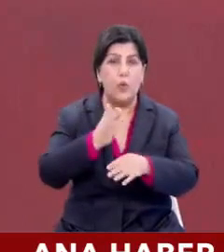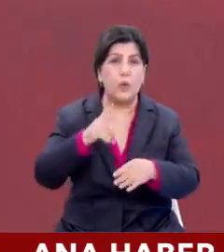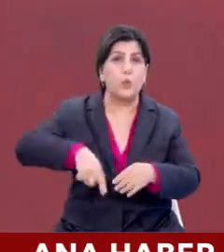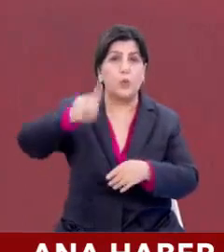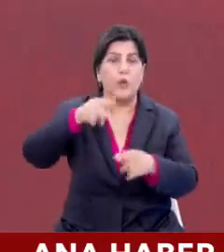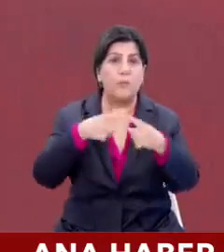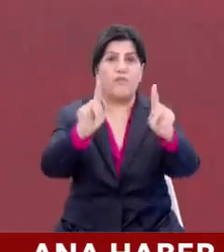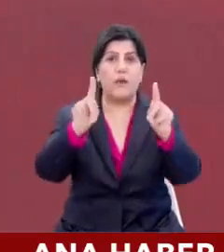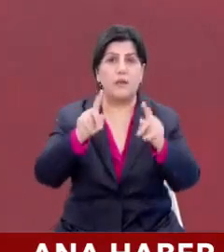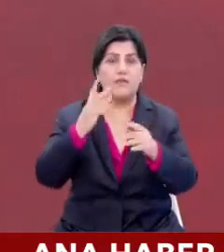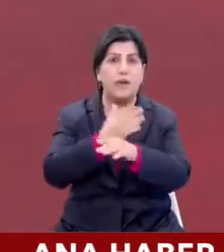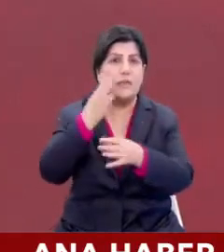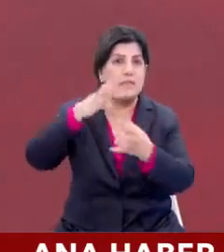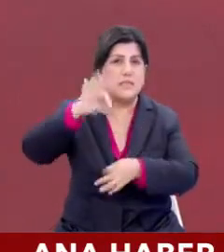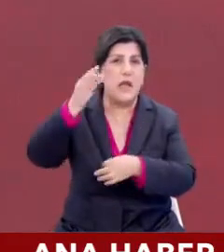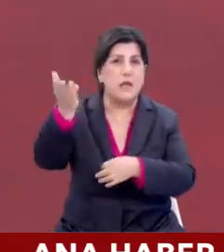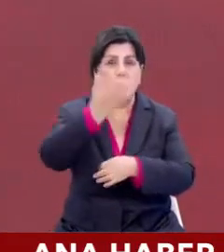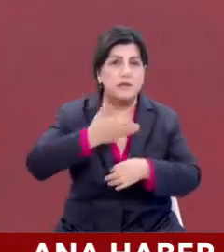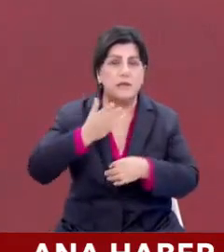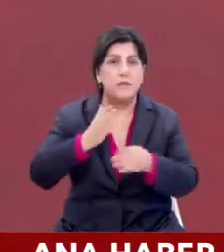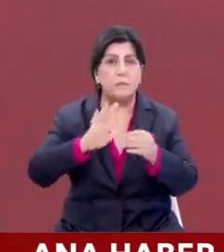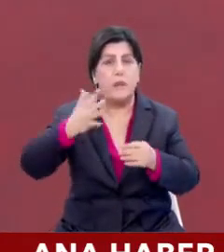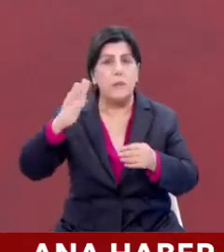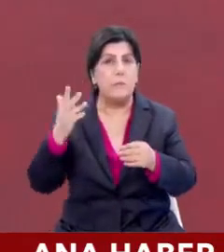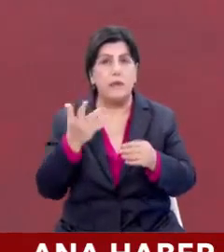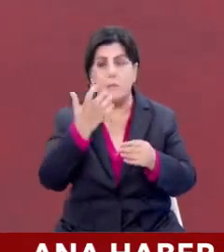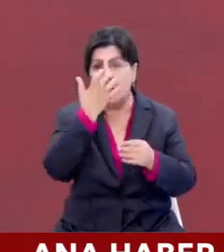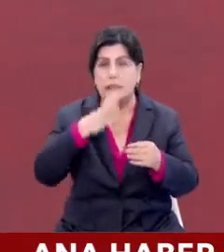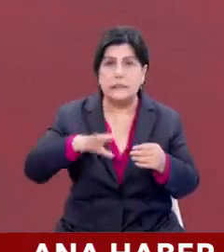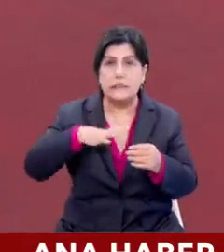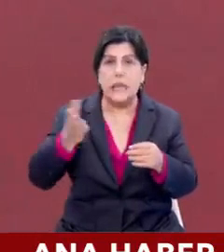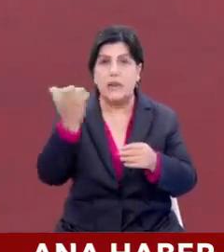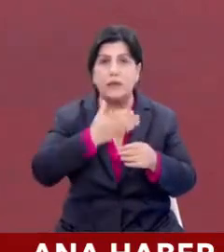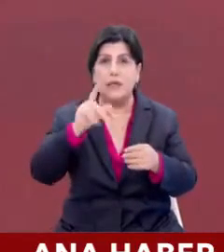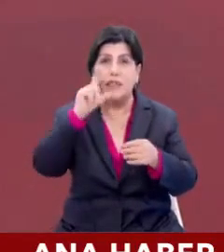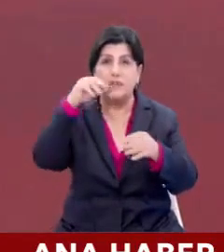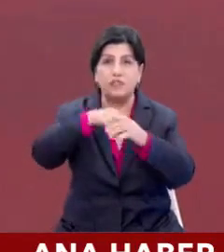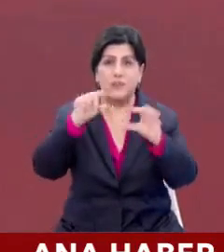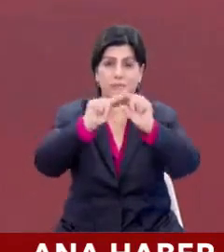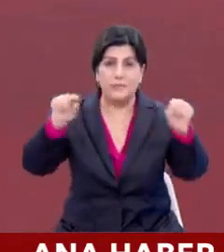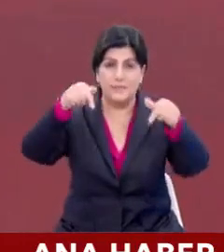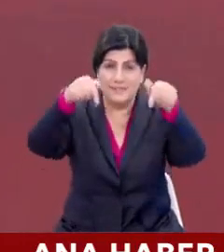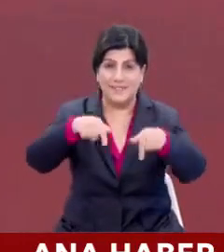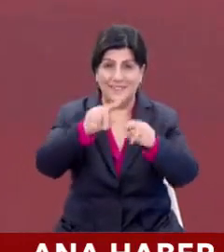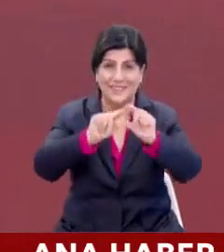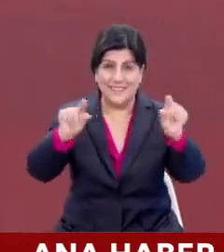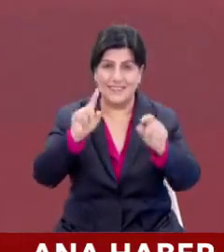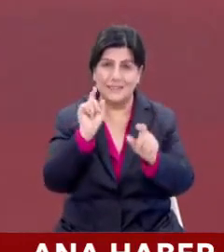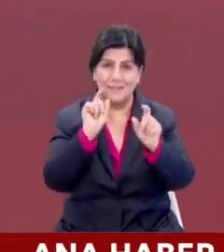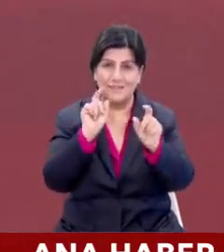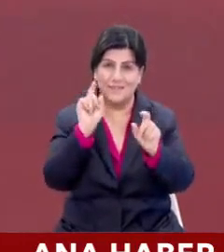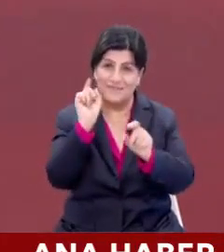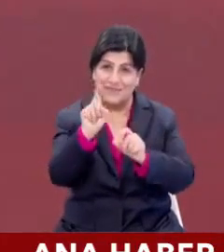yani vatandaşın başka sorunları var başka beklentileri var Dolayısıyla Twitter üzerinden Siz de beklentimiz eşekleri yazmaya başladınız